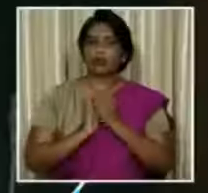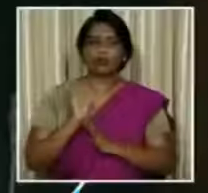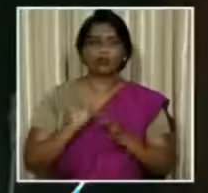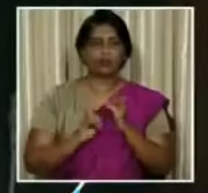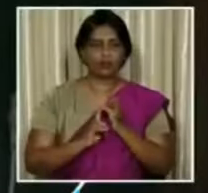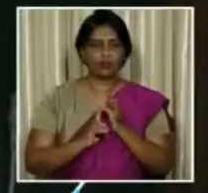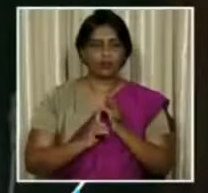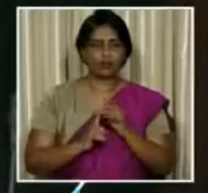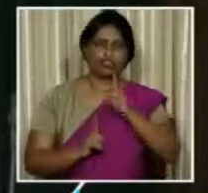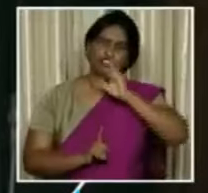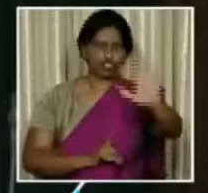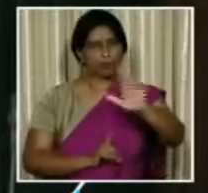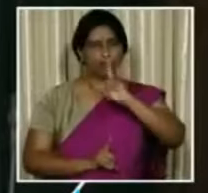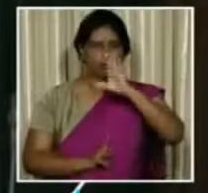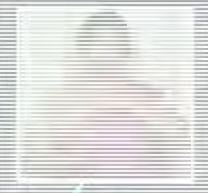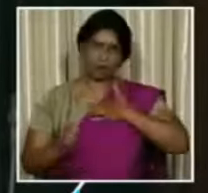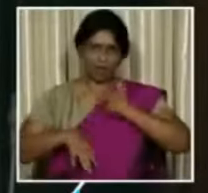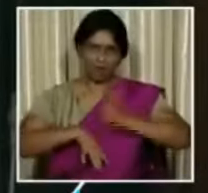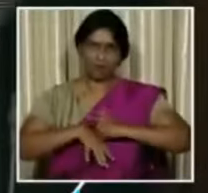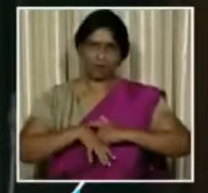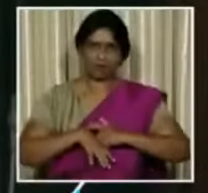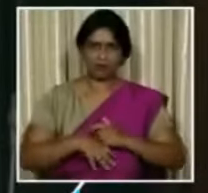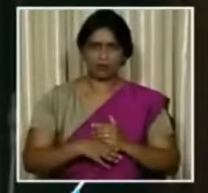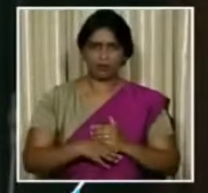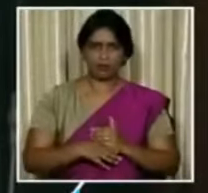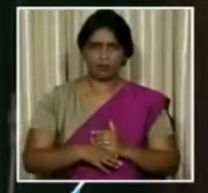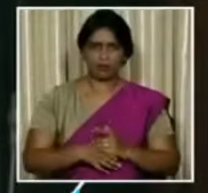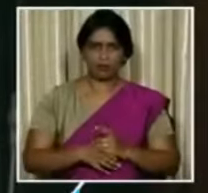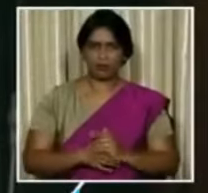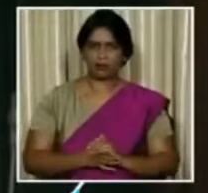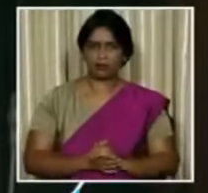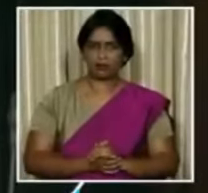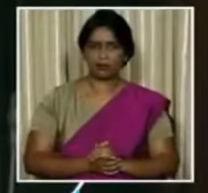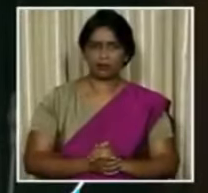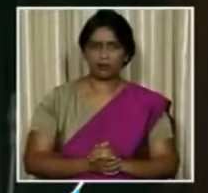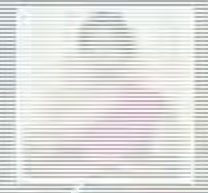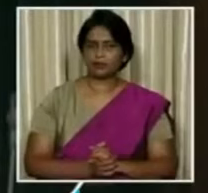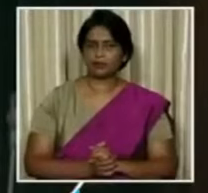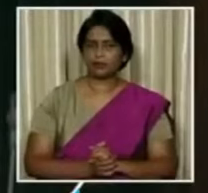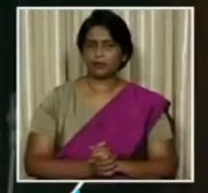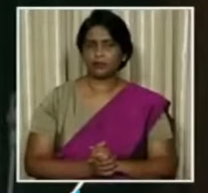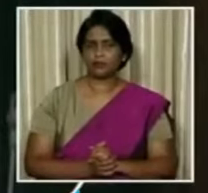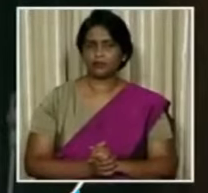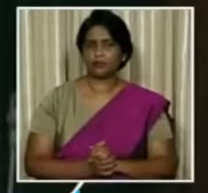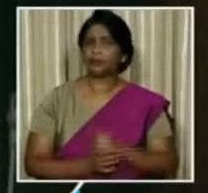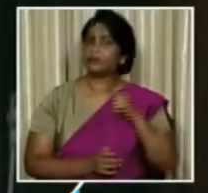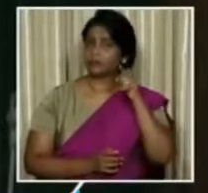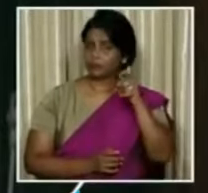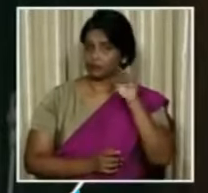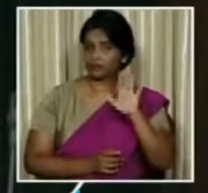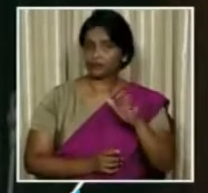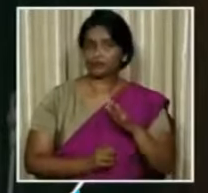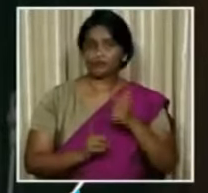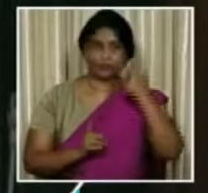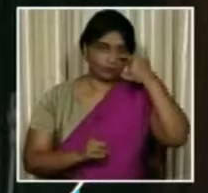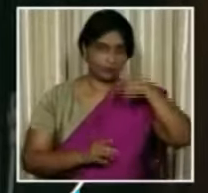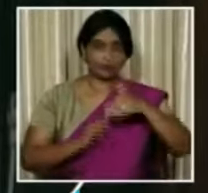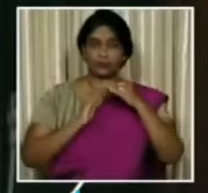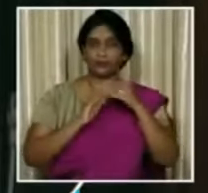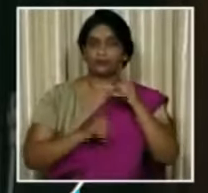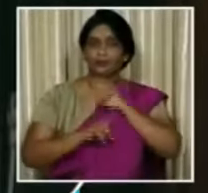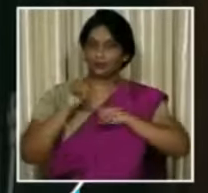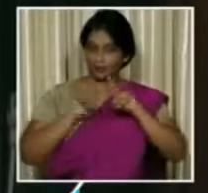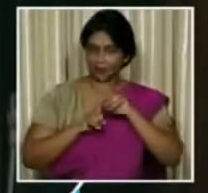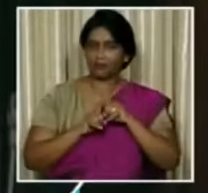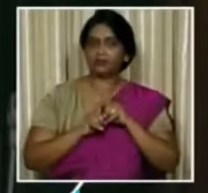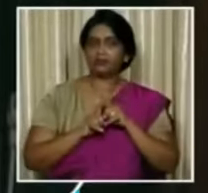නායකතුමා පොඩකින් මගේ අවස්ථාව දෙන්න ඔයා කොහොමද කියන්නේ මගුලක් කතා කරන්න දැන් ඔබතුමා පෙට්‍රල් සෙට් කියන කතා කරානේ වැඩි